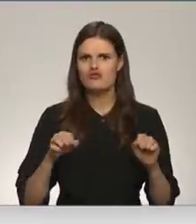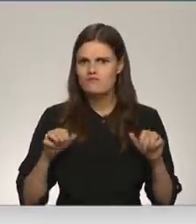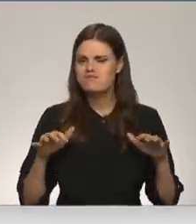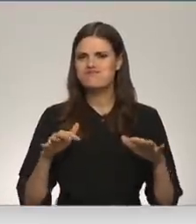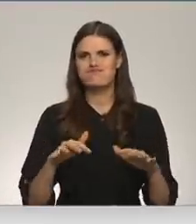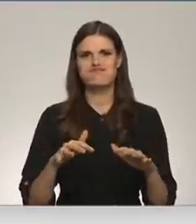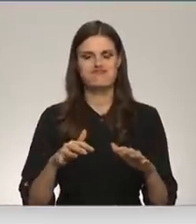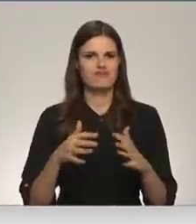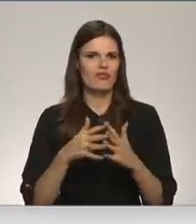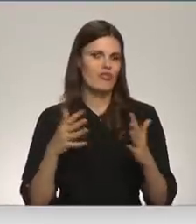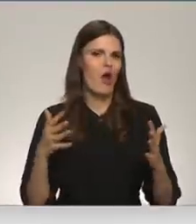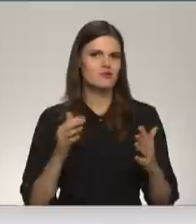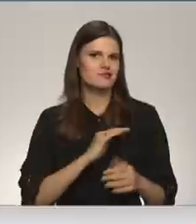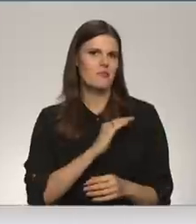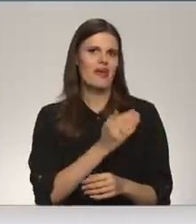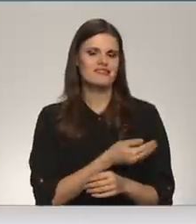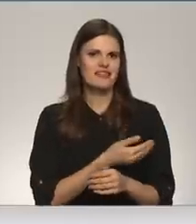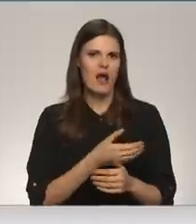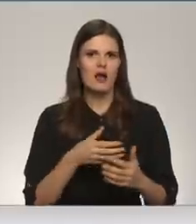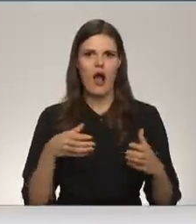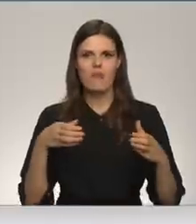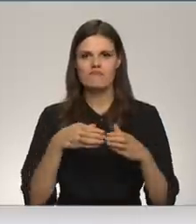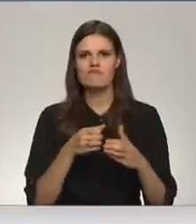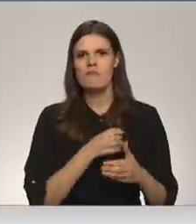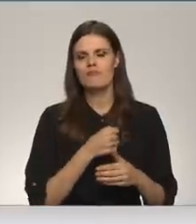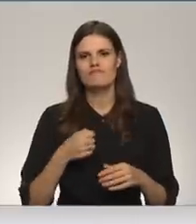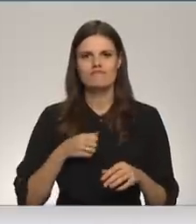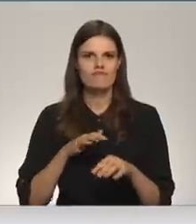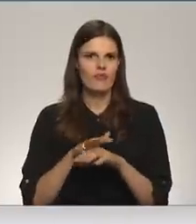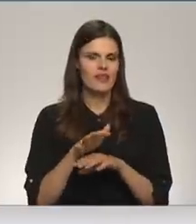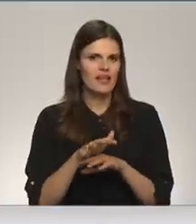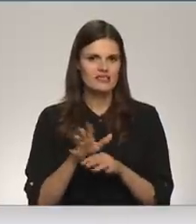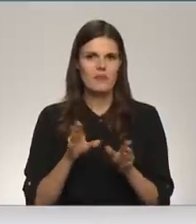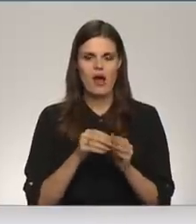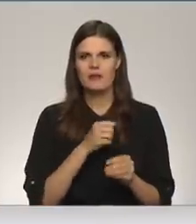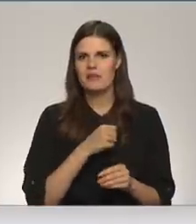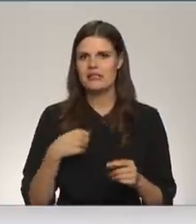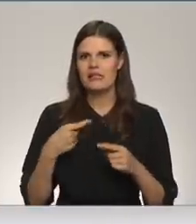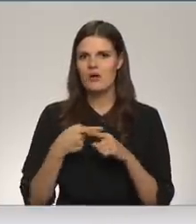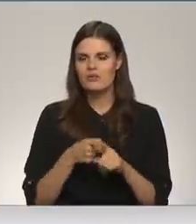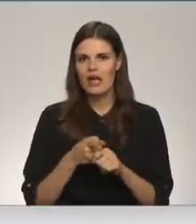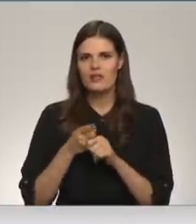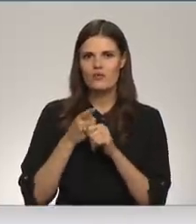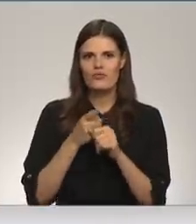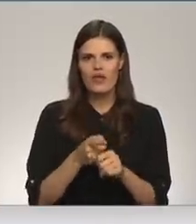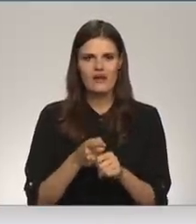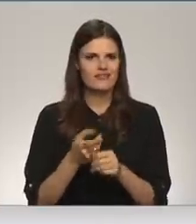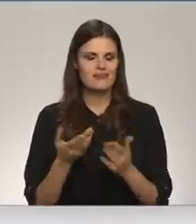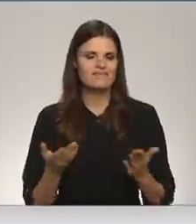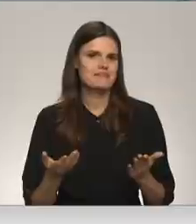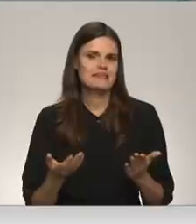aktivitātes ar daudz spēcīgākām artilērijas triecieniem, ar militāro tehniku, tankiem un tam